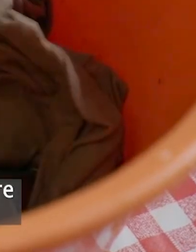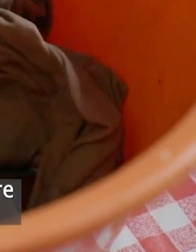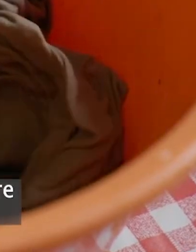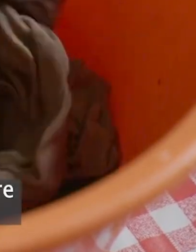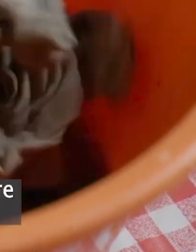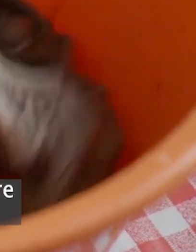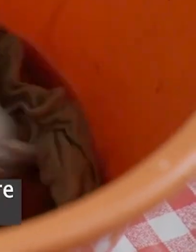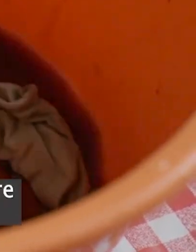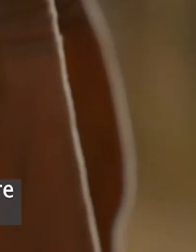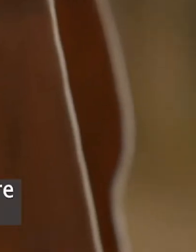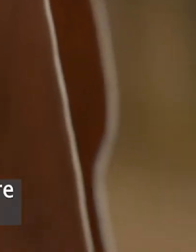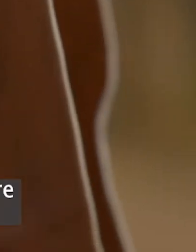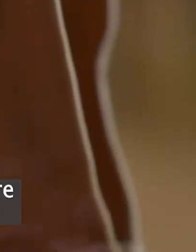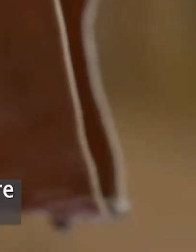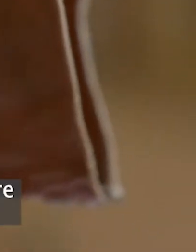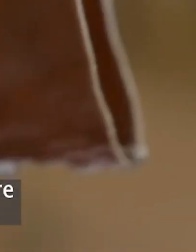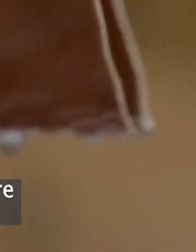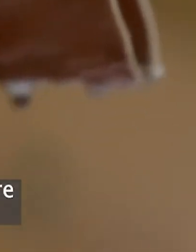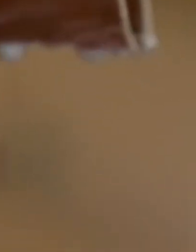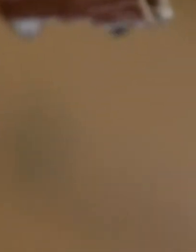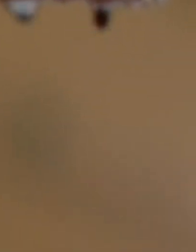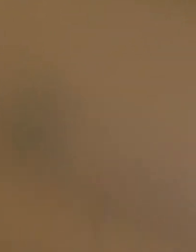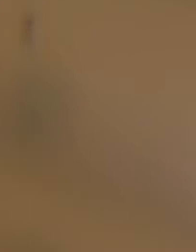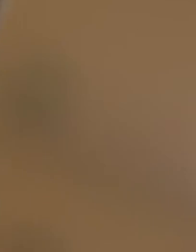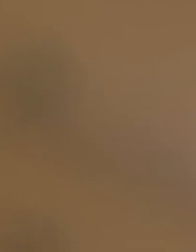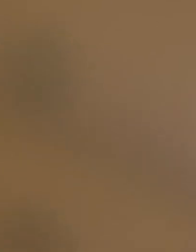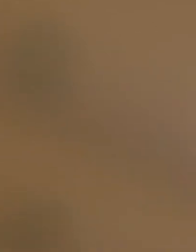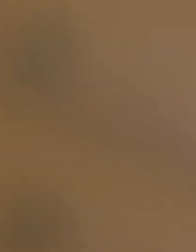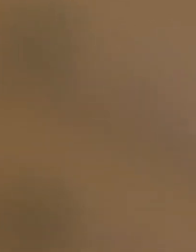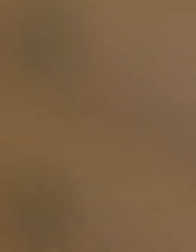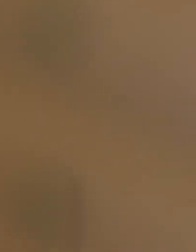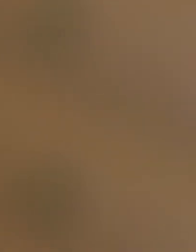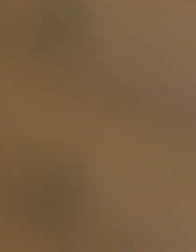On doit s'adapter, et pour s'adapter, on doit le faire nous-mêmes.